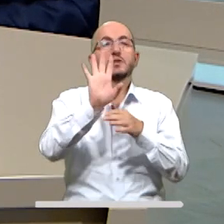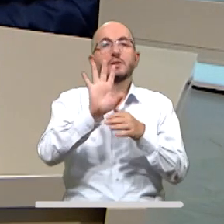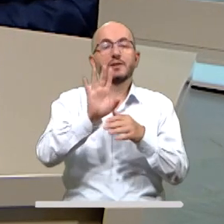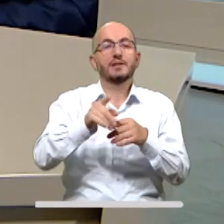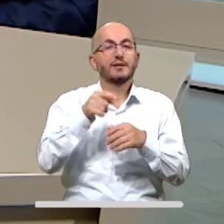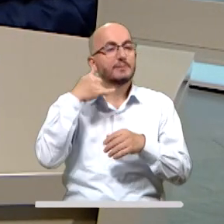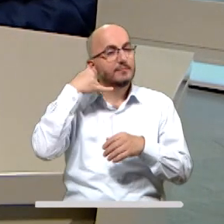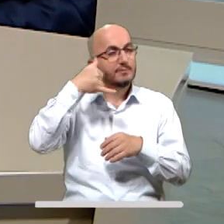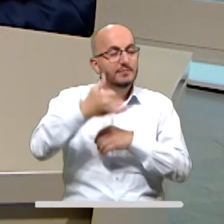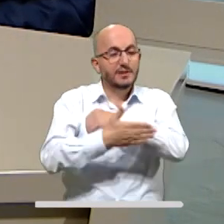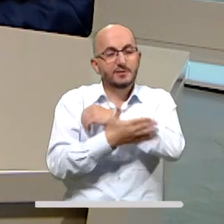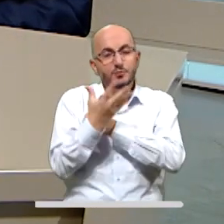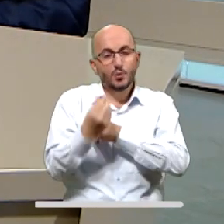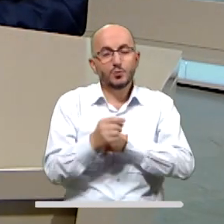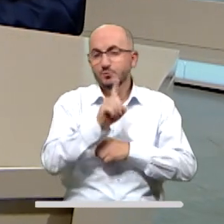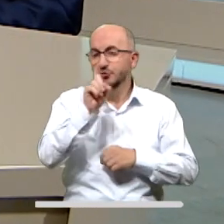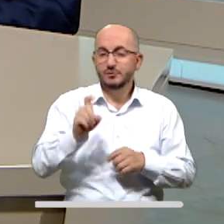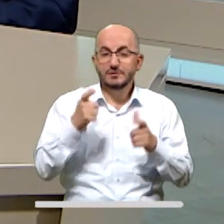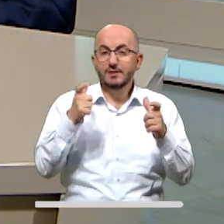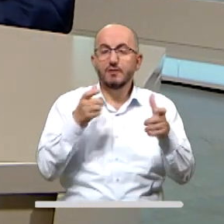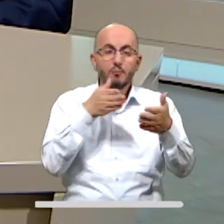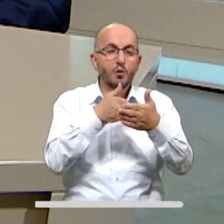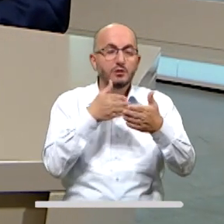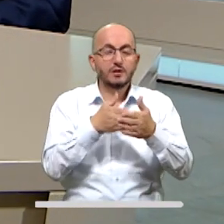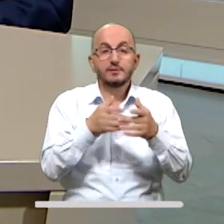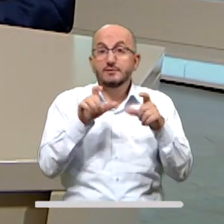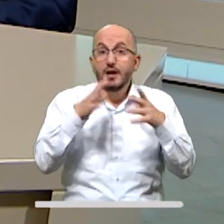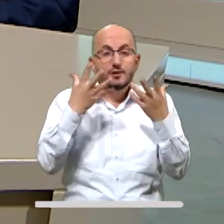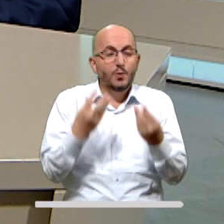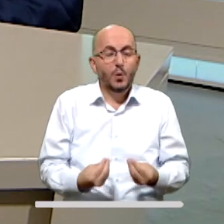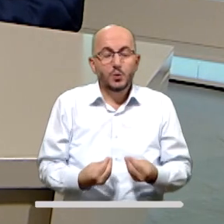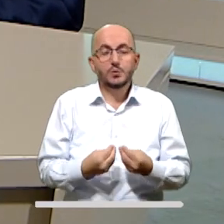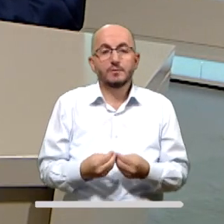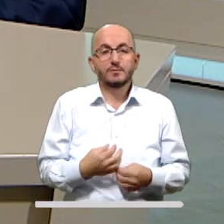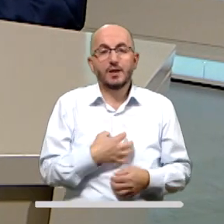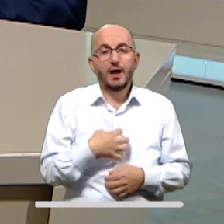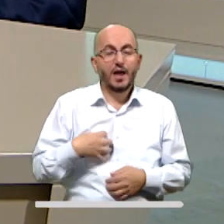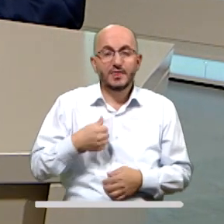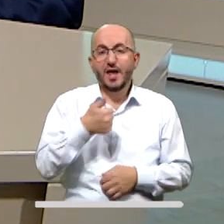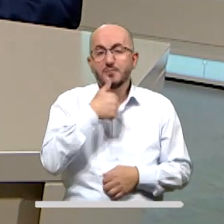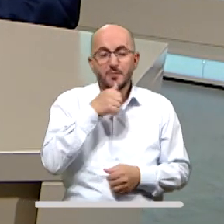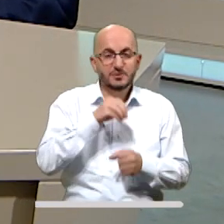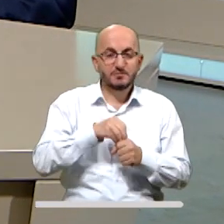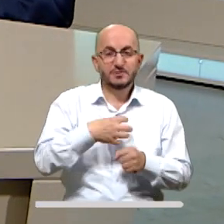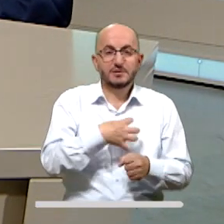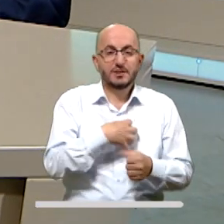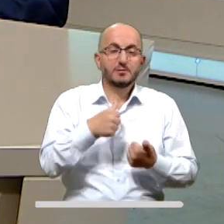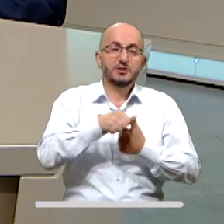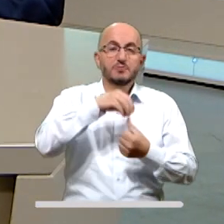buldum. Acaba nereye müracaat, nereden olur, nasıl olur? Bir annem babam için, bir kendimden kocam